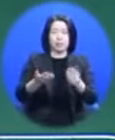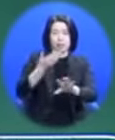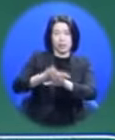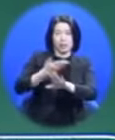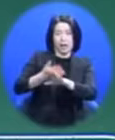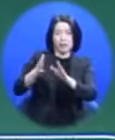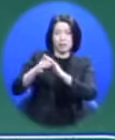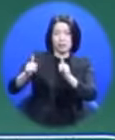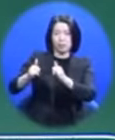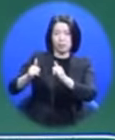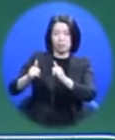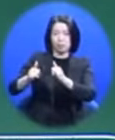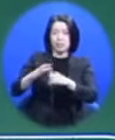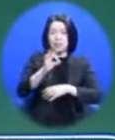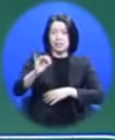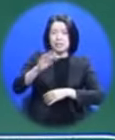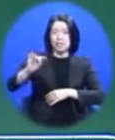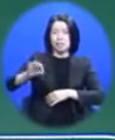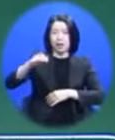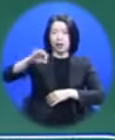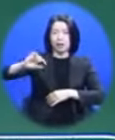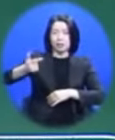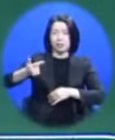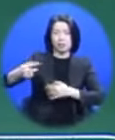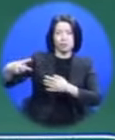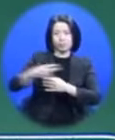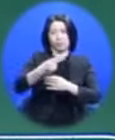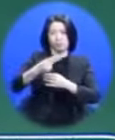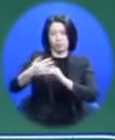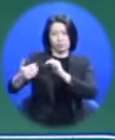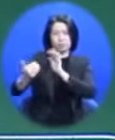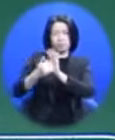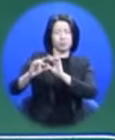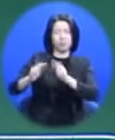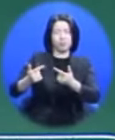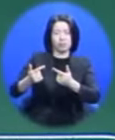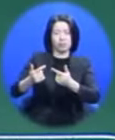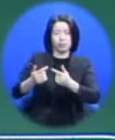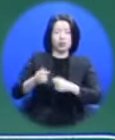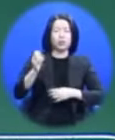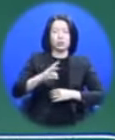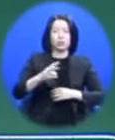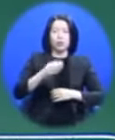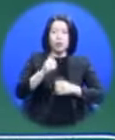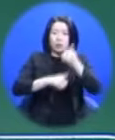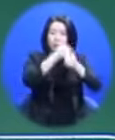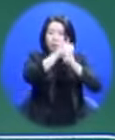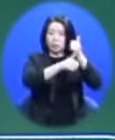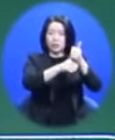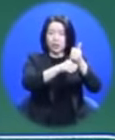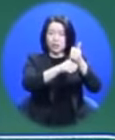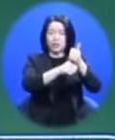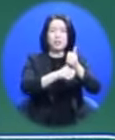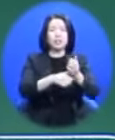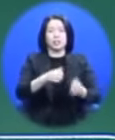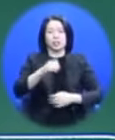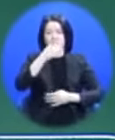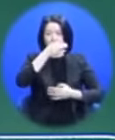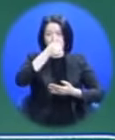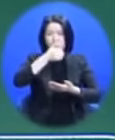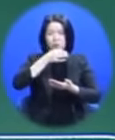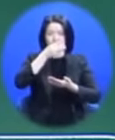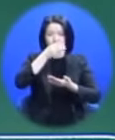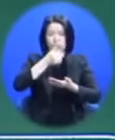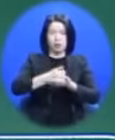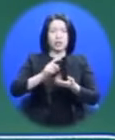이방인들과 다 절규하게 됩니다. 그리고 자신들이 지었던 죄, 또 그 조상들이 지었던 죄를 다 자백하게 됩니다.